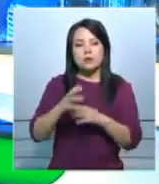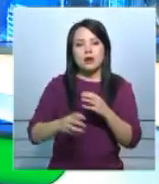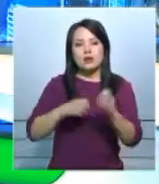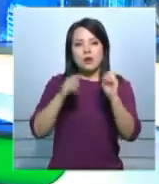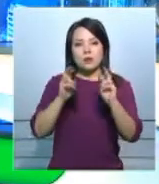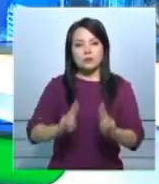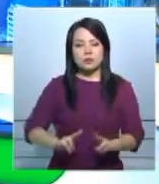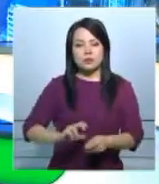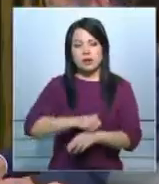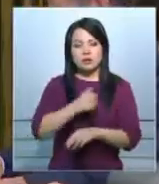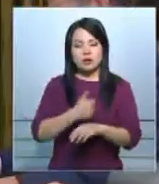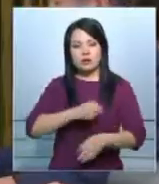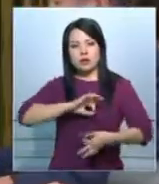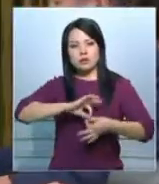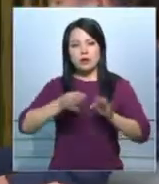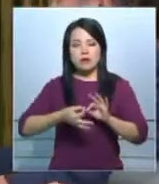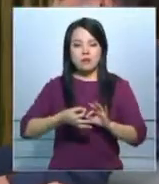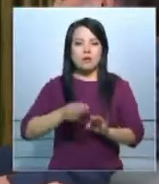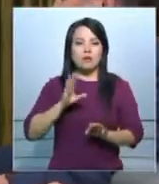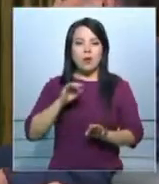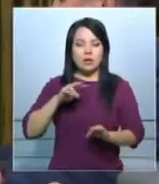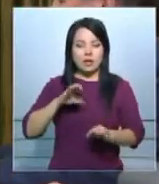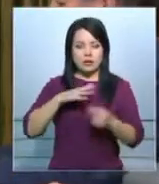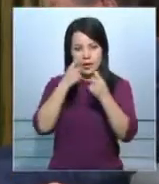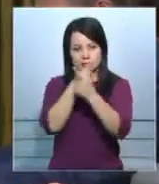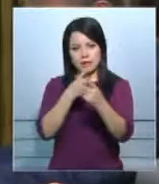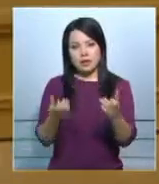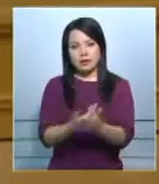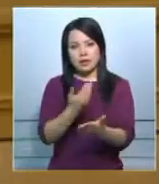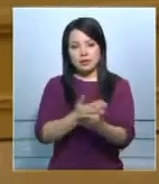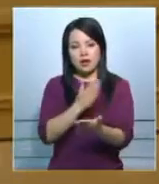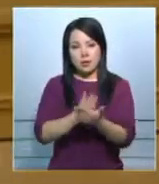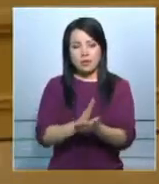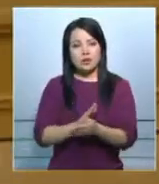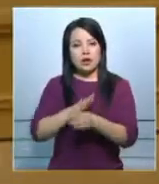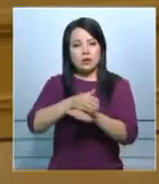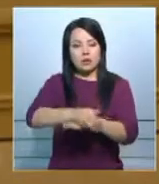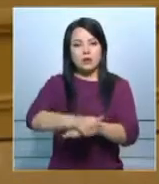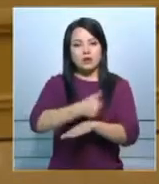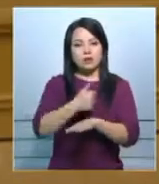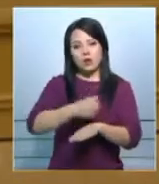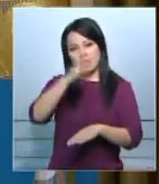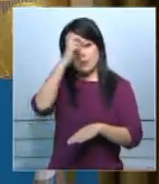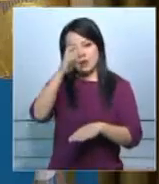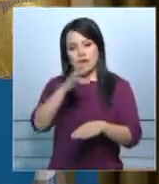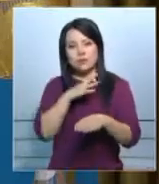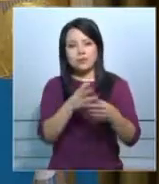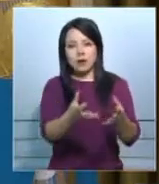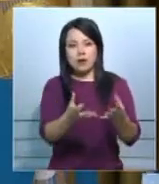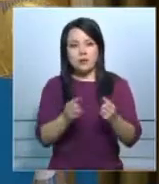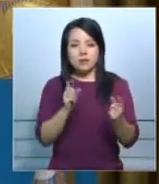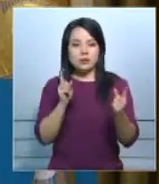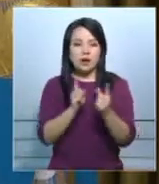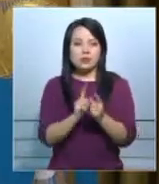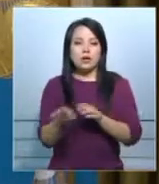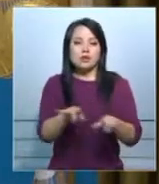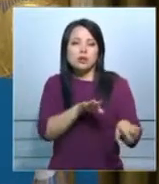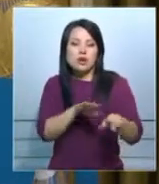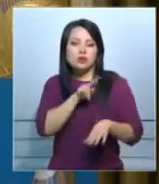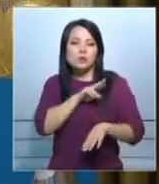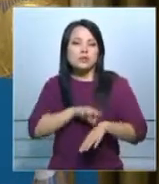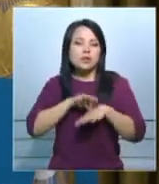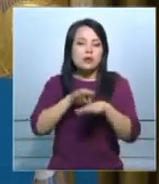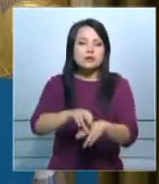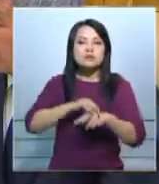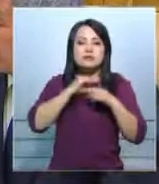Висенте Лассерталес осындай баға берді. Бүгін елбасы мәртебелі мейманды қабылдап, оған алдағы іс-шараны ұйымдастыру мәселелеріне ұдайы көңіл